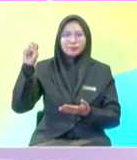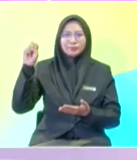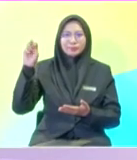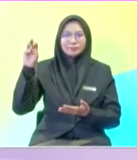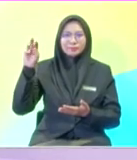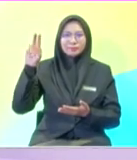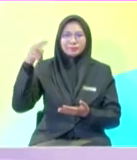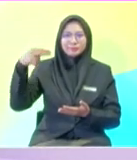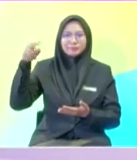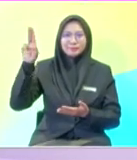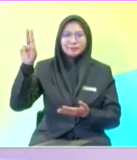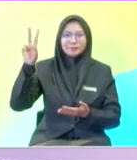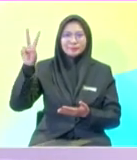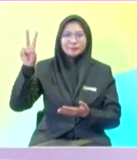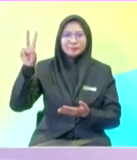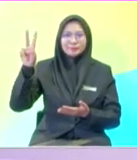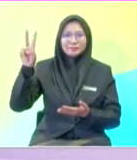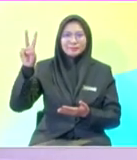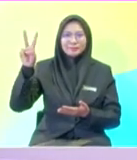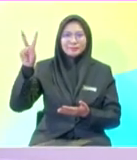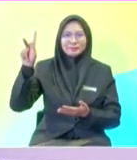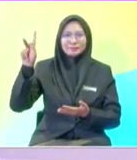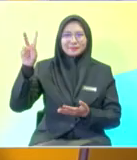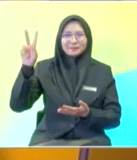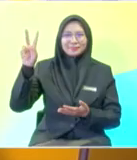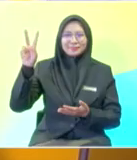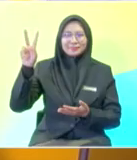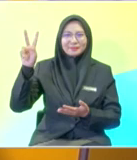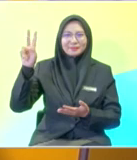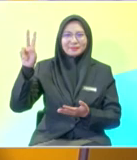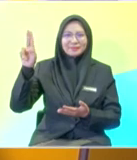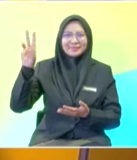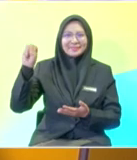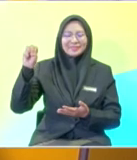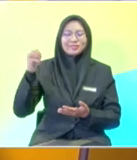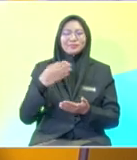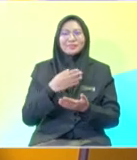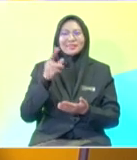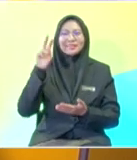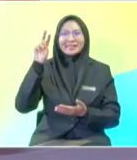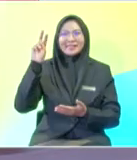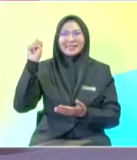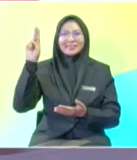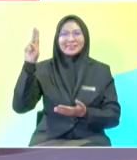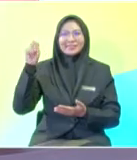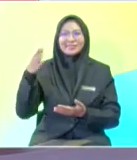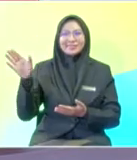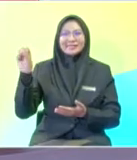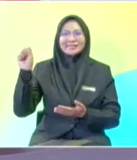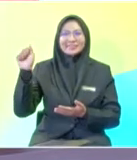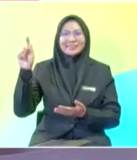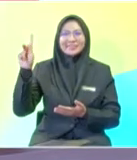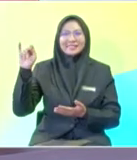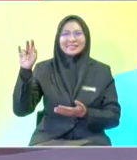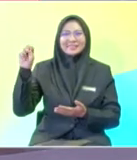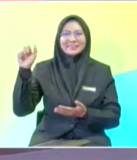job kita mulaikan pembelajaran kita pada hari ini Oke terima kasih iman dan adik-adik di rumah Insyaallah pada hari ini